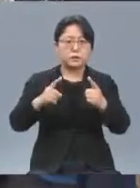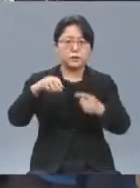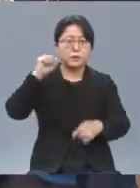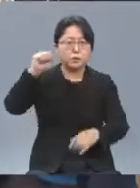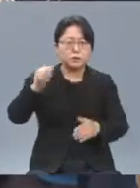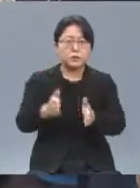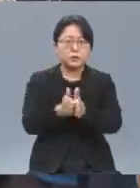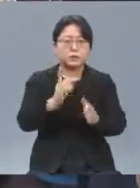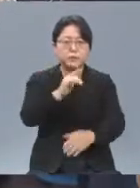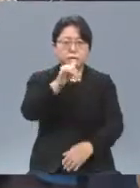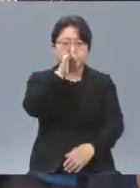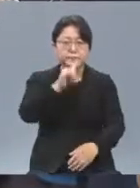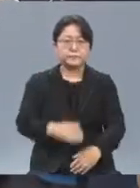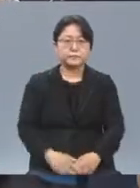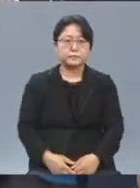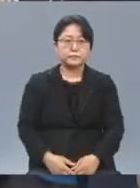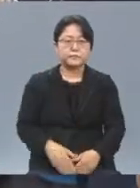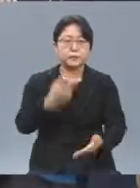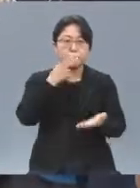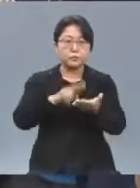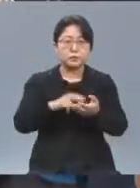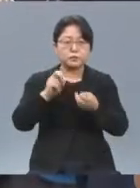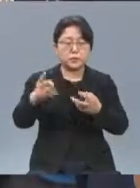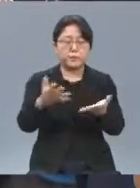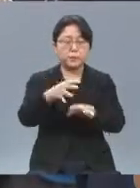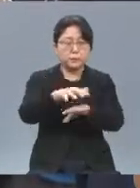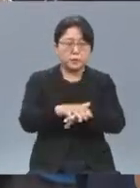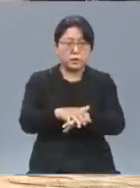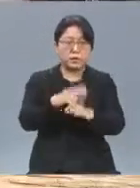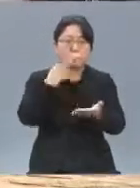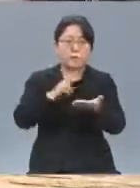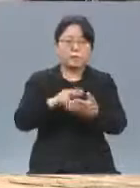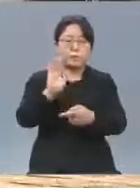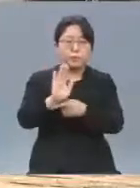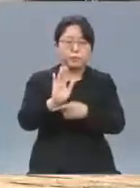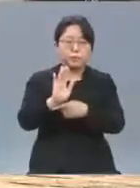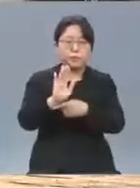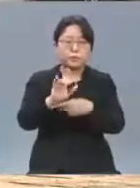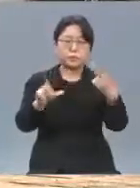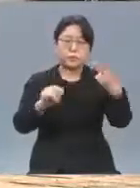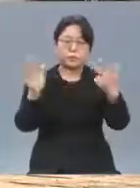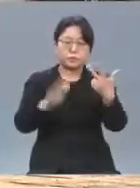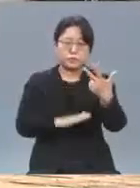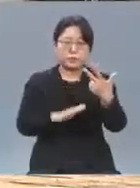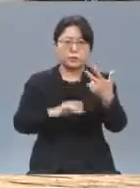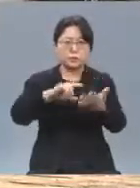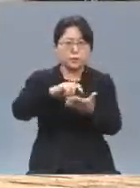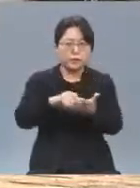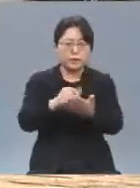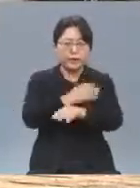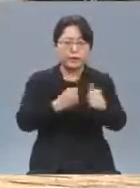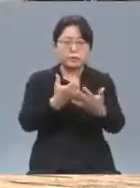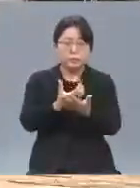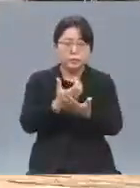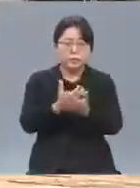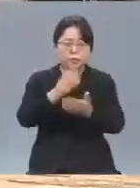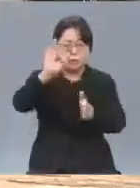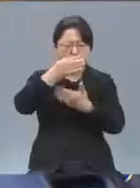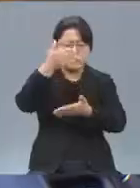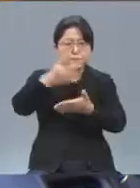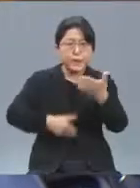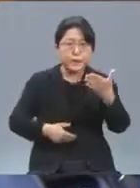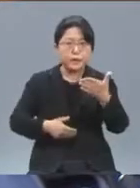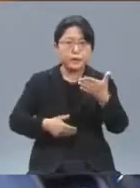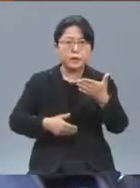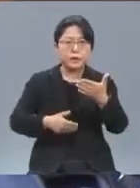농성을 벌이겠다고 밝혔습니다. 우체국 택배노조는 우정사업 본부가 다음 달부터 적용하기로 한 계약서는 임금을